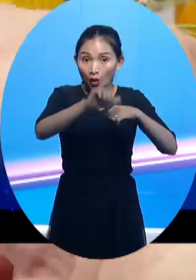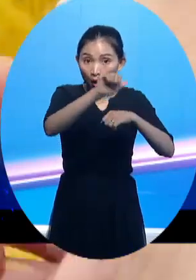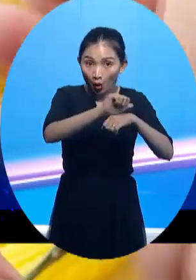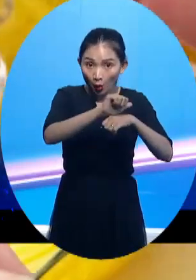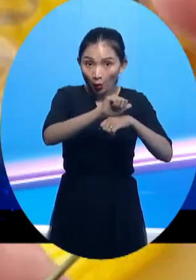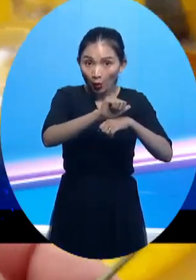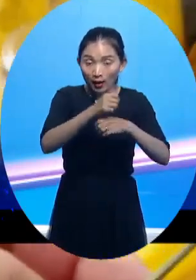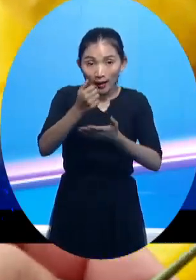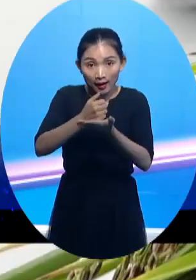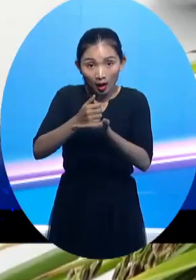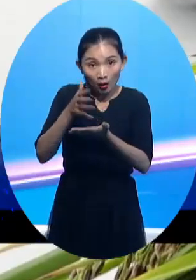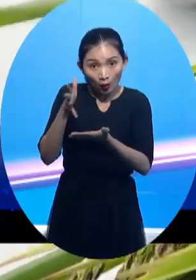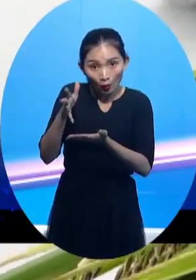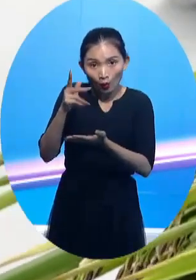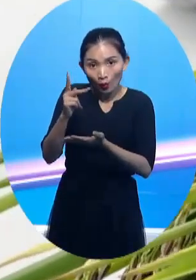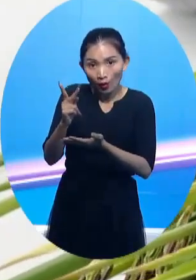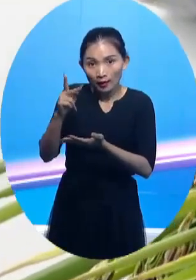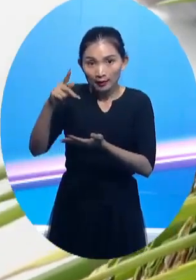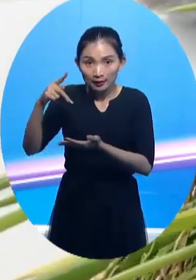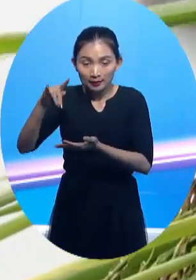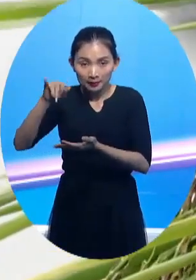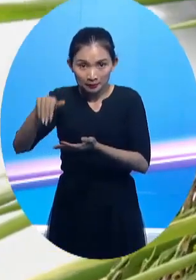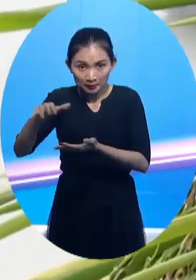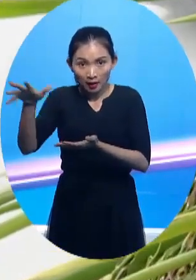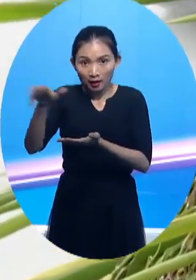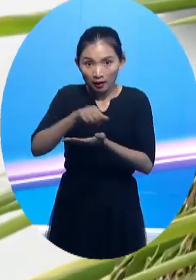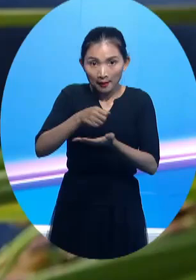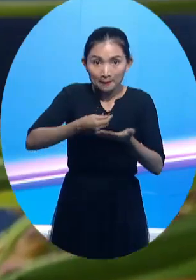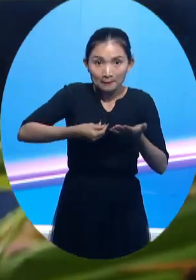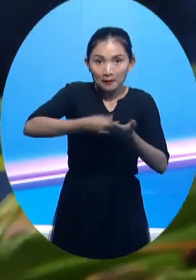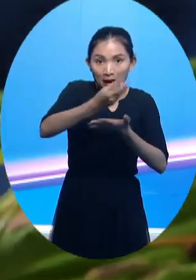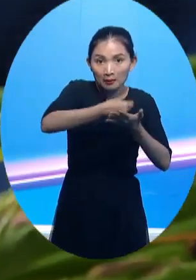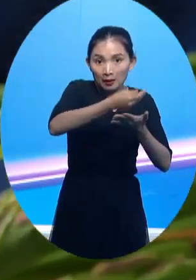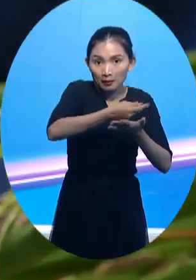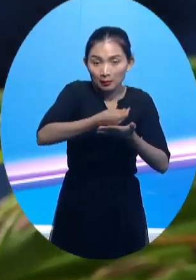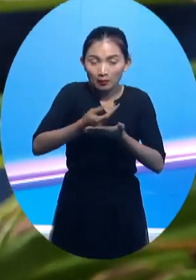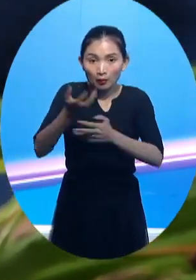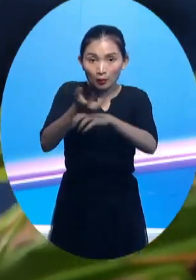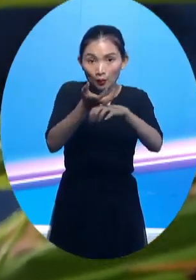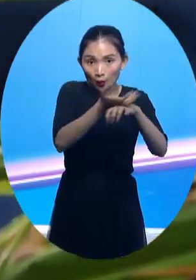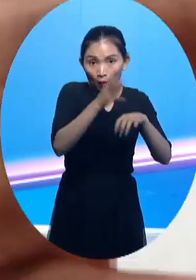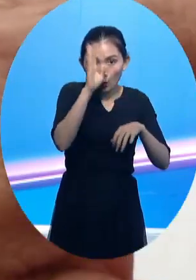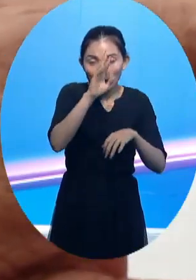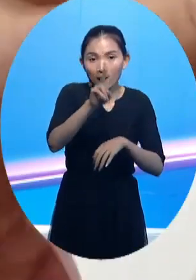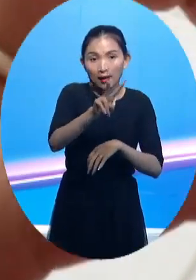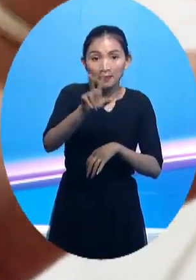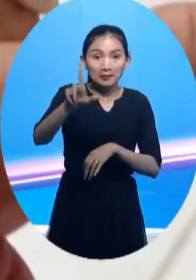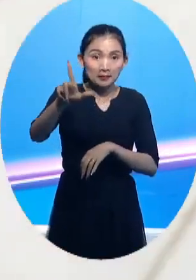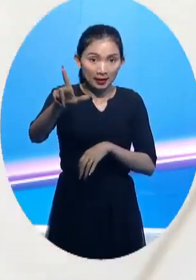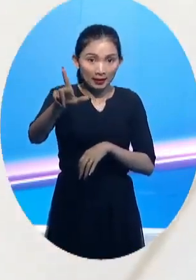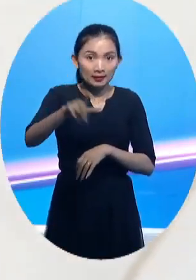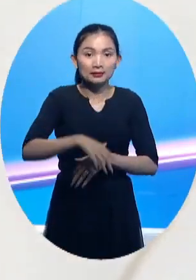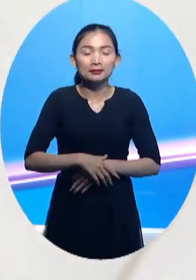sau khi nghiên cứu và áp dụng thành công biện pháp bảo quản hạt gạo trong ha năm Hoàng Kim sẽ tiếp tục đem hạt gạo Tím của Việt Nam ra nhiều nước tiên tiến trên